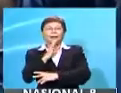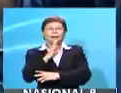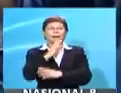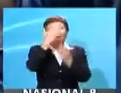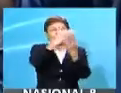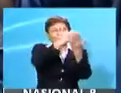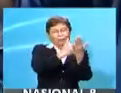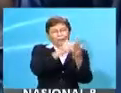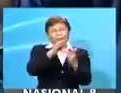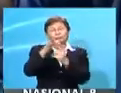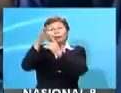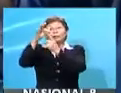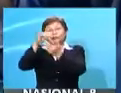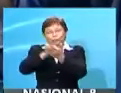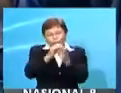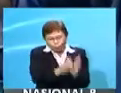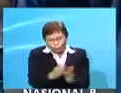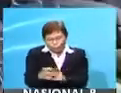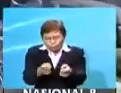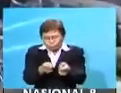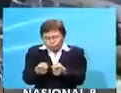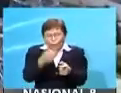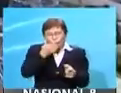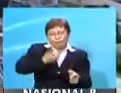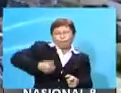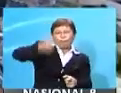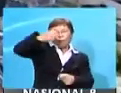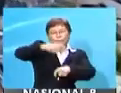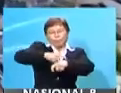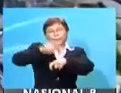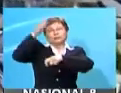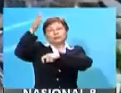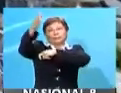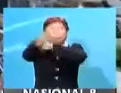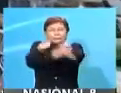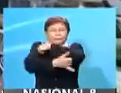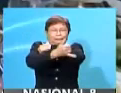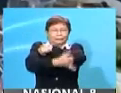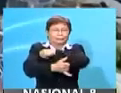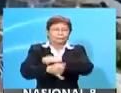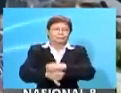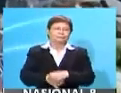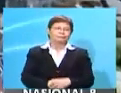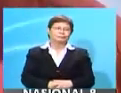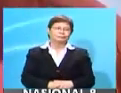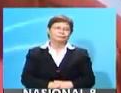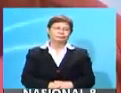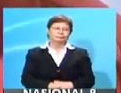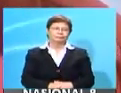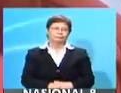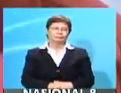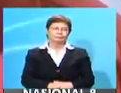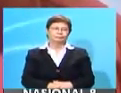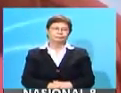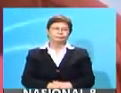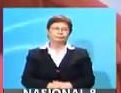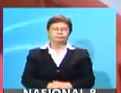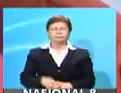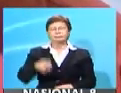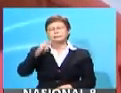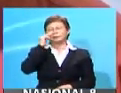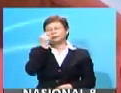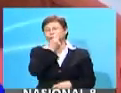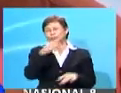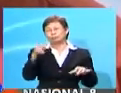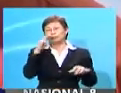langkah strategik itu bagi menyusun pentadbiran dengan lebih baik untuk masa depan negara apa yang dibuat oleh yang amat berhormat